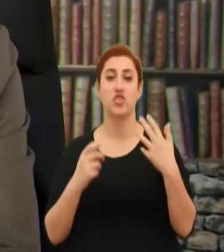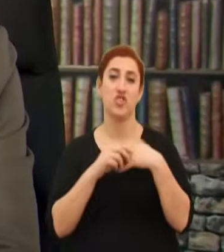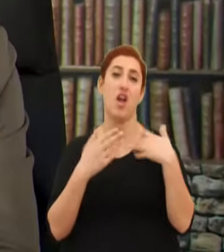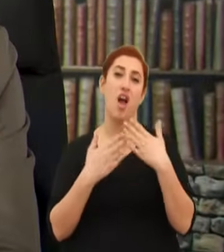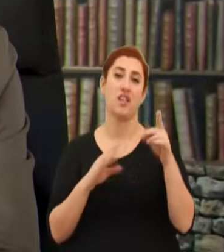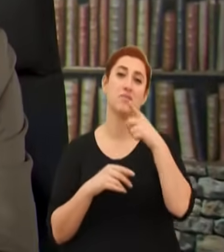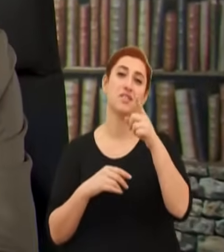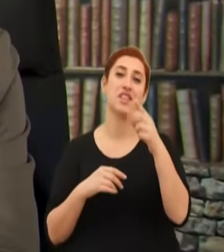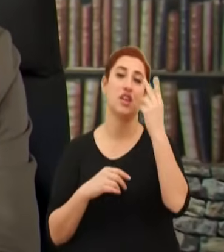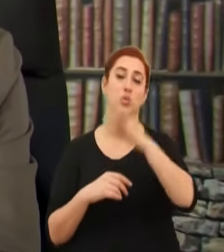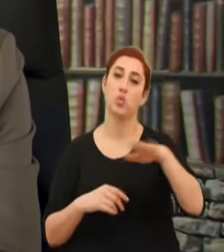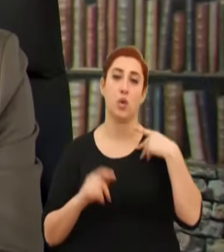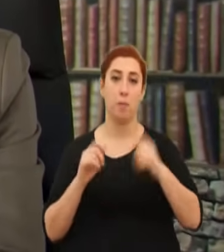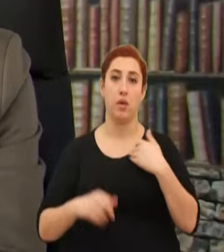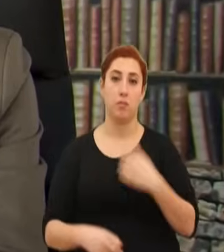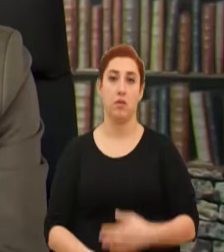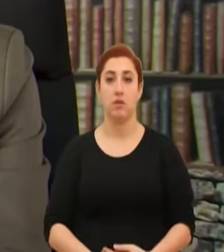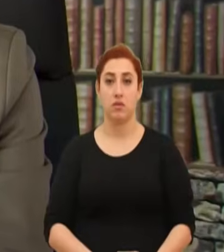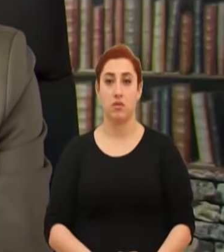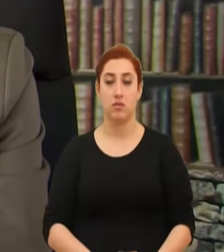Nişanlımdan ayrılırım, bir de senden iki çocuk yaparım.